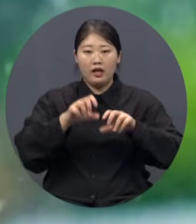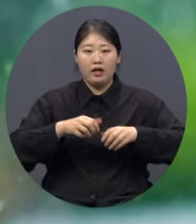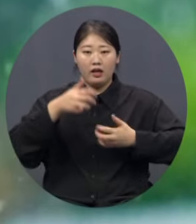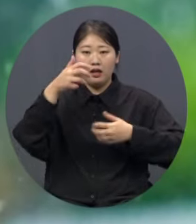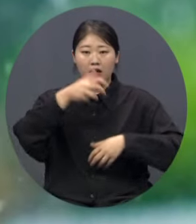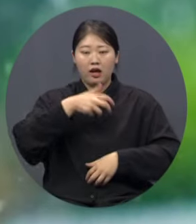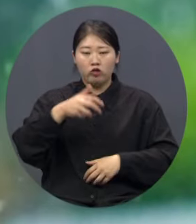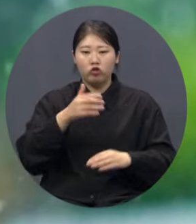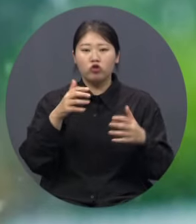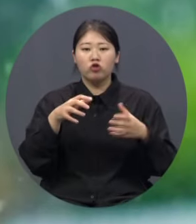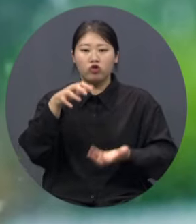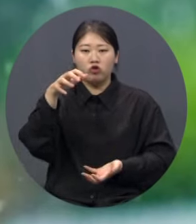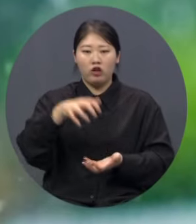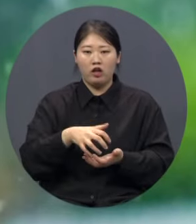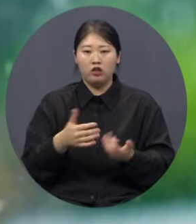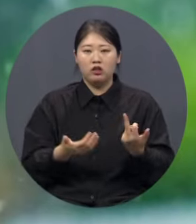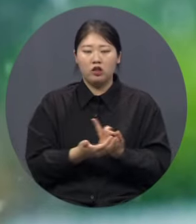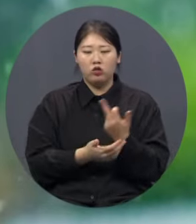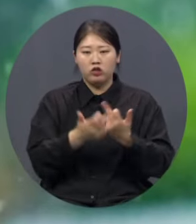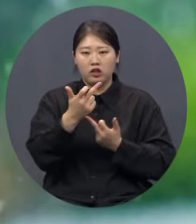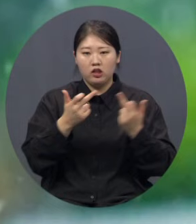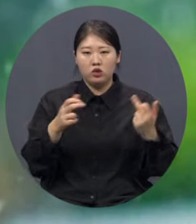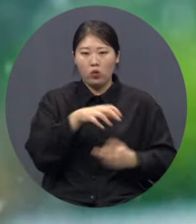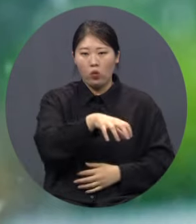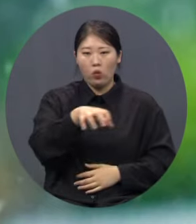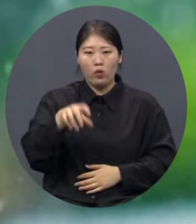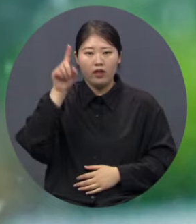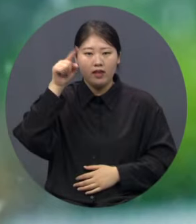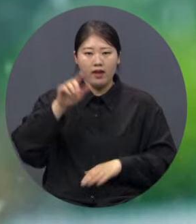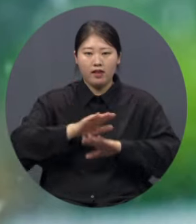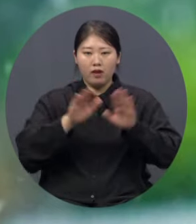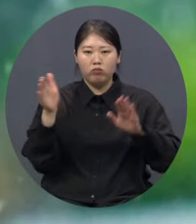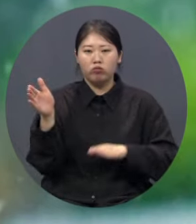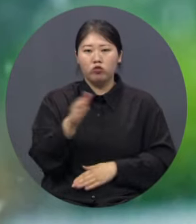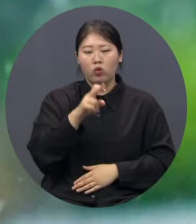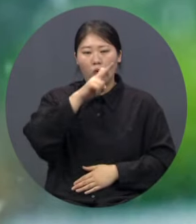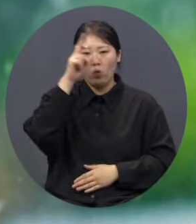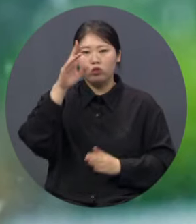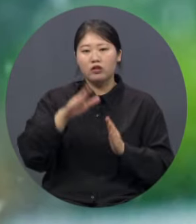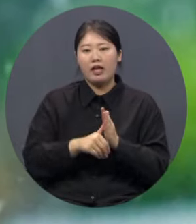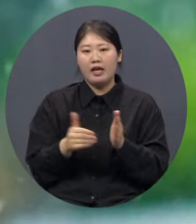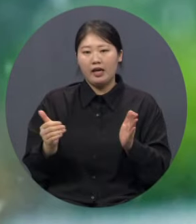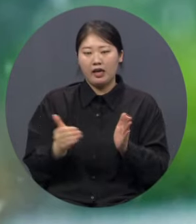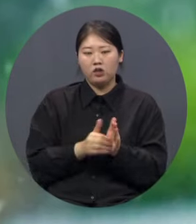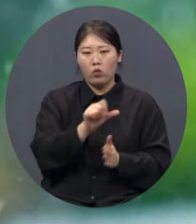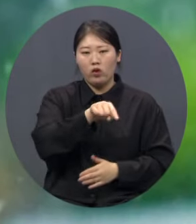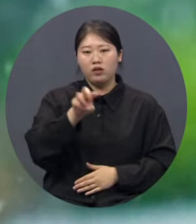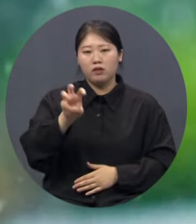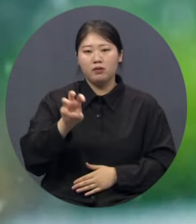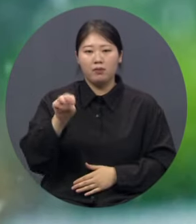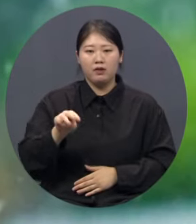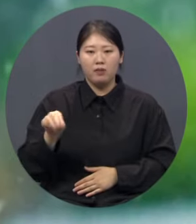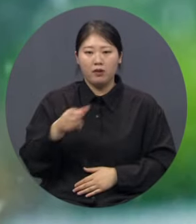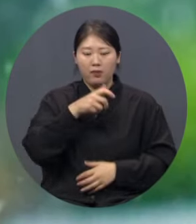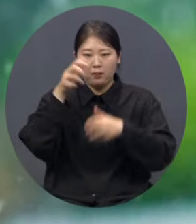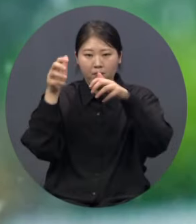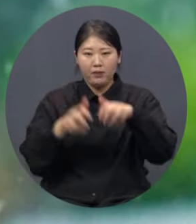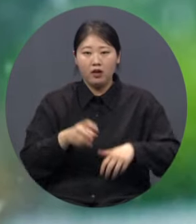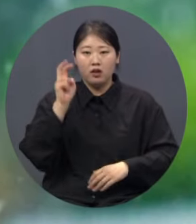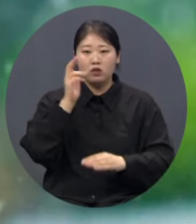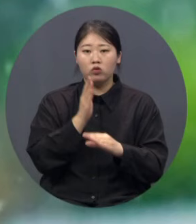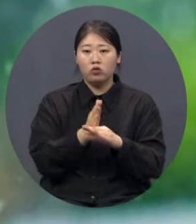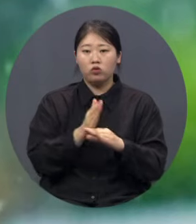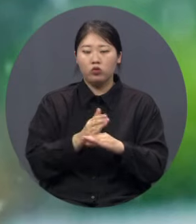제주 산지와 남부 중산간 남부 지역에는 내일 낮부터 모래 낮사이 5에서 30mm 정도의 비가 가끔 내리겠는데요